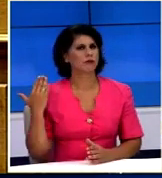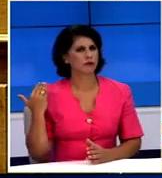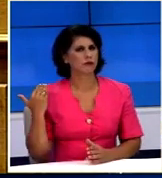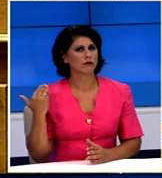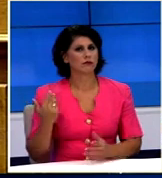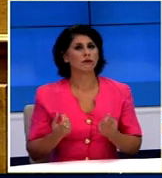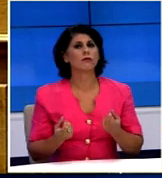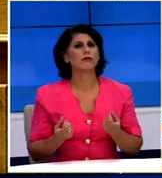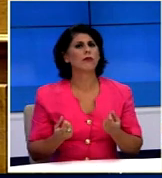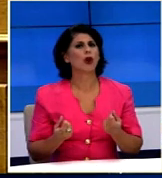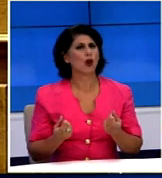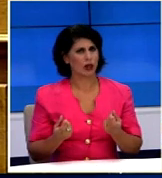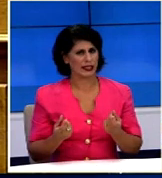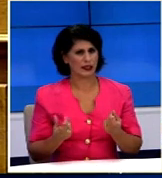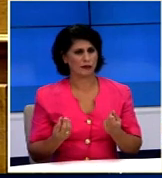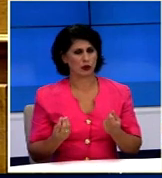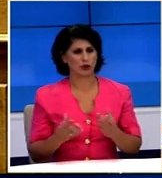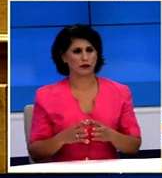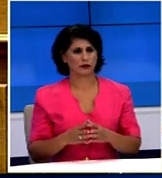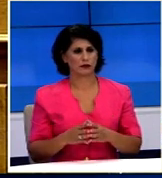μια προκλητική κίνηση